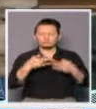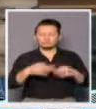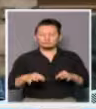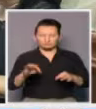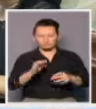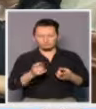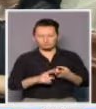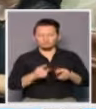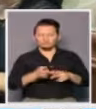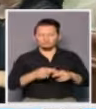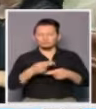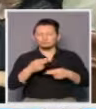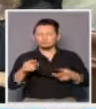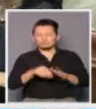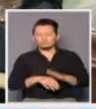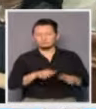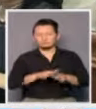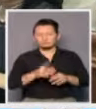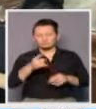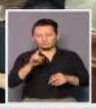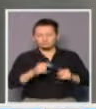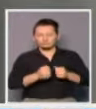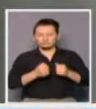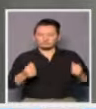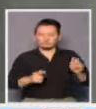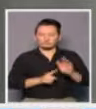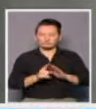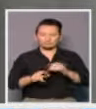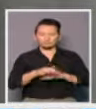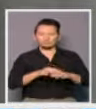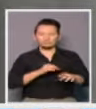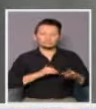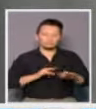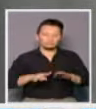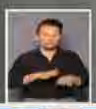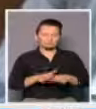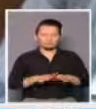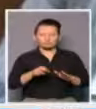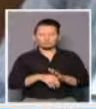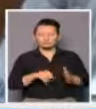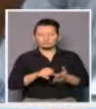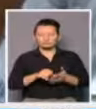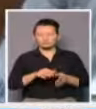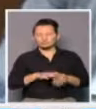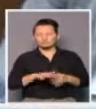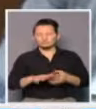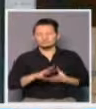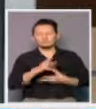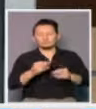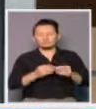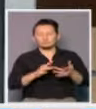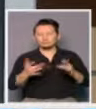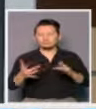эмиссии. Тем самым принципы одного окна расширяются. Весь процесс проведения комплексной вневедомственной экспертизы